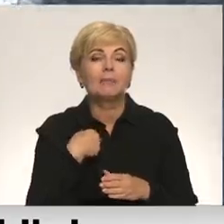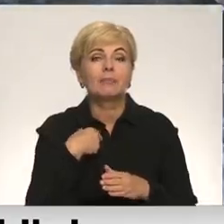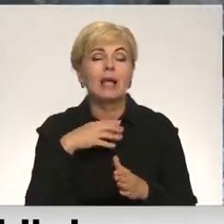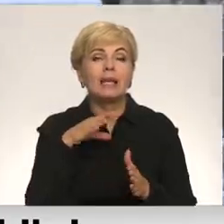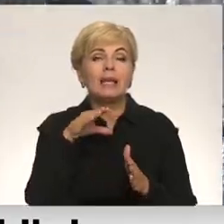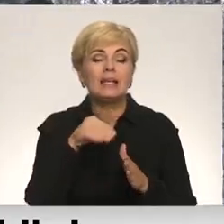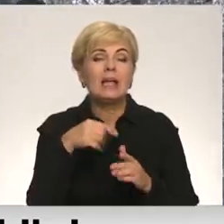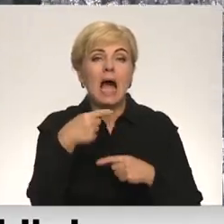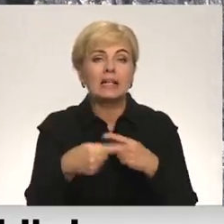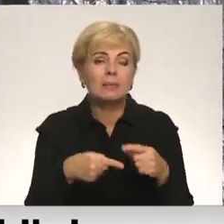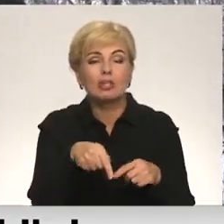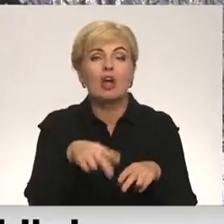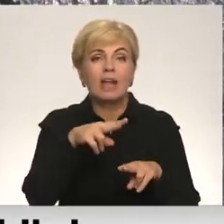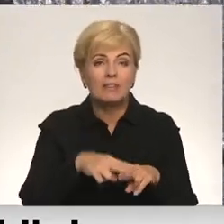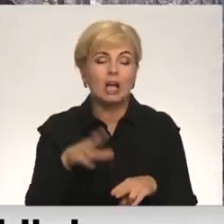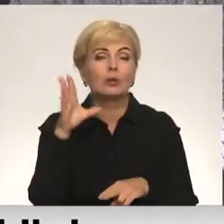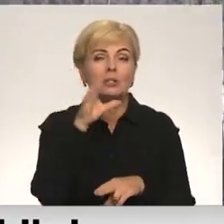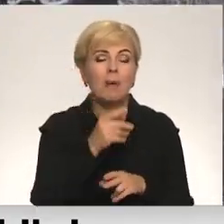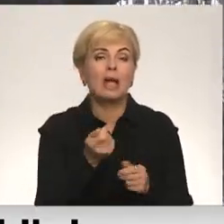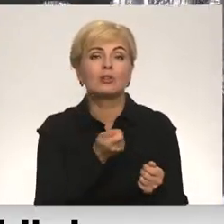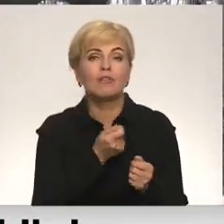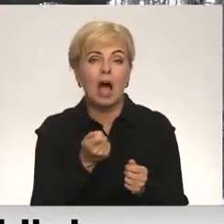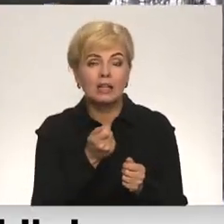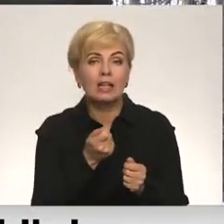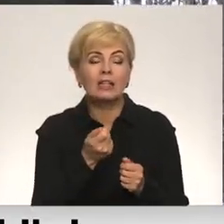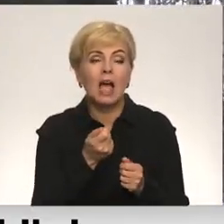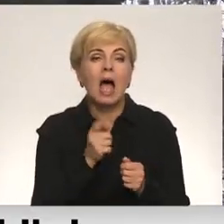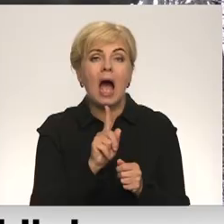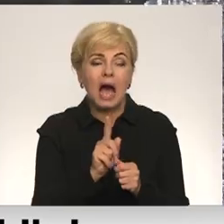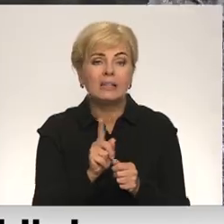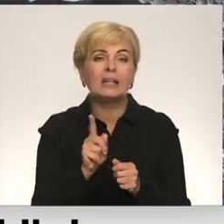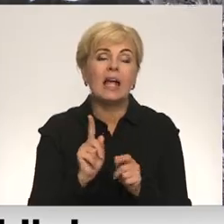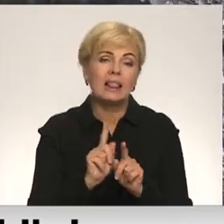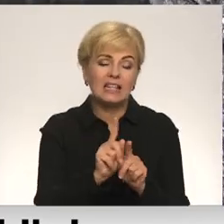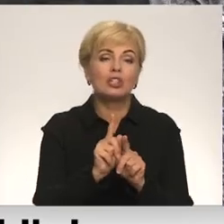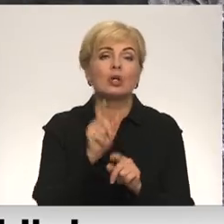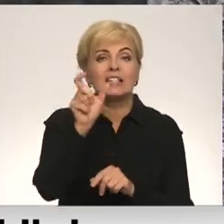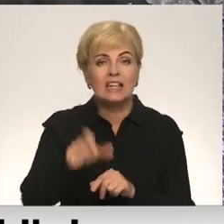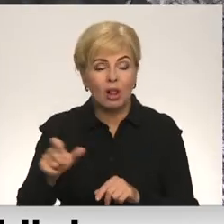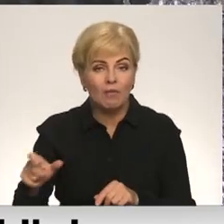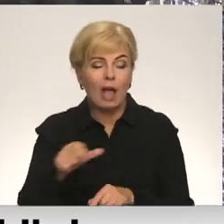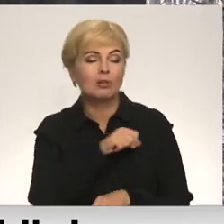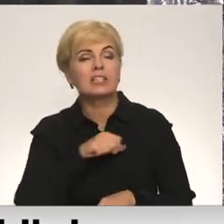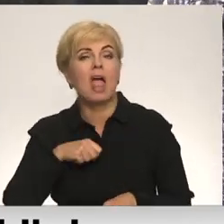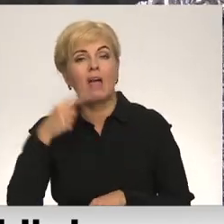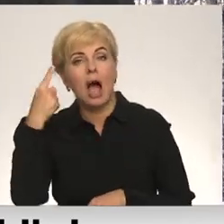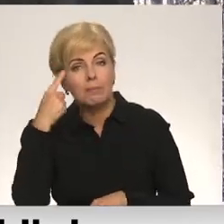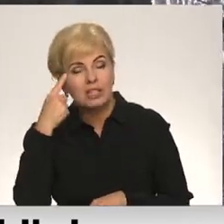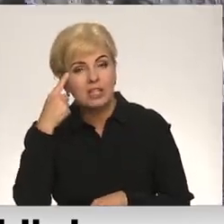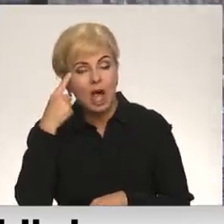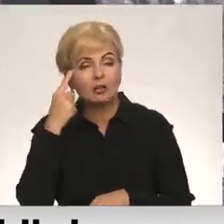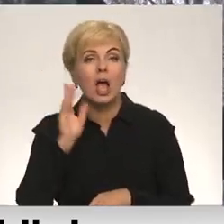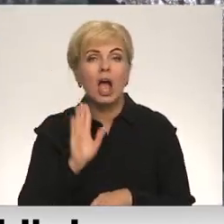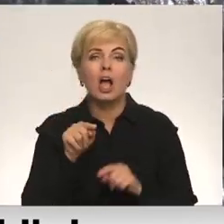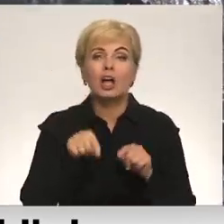vietā, mēs spējam vadīt aiz sevis kādas cilvēks. Ir ārkārtīgi svarīgi sevi apzināties kā